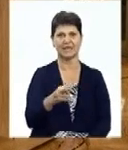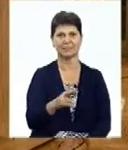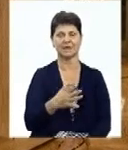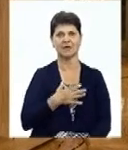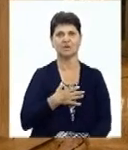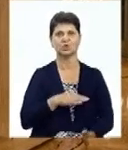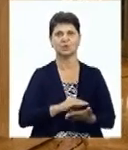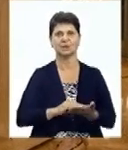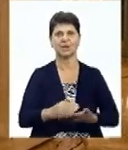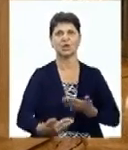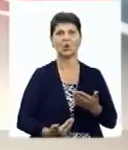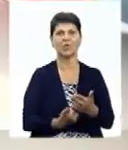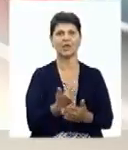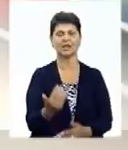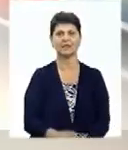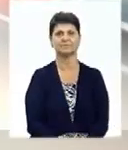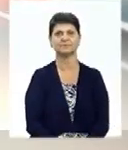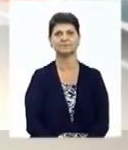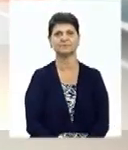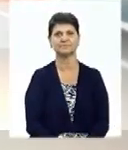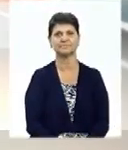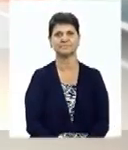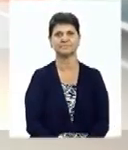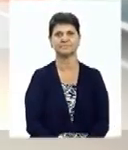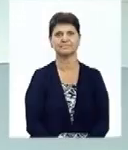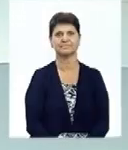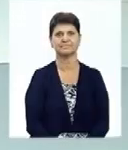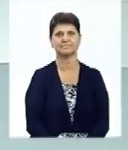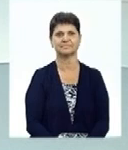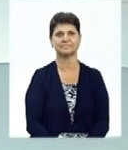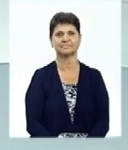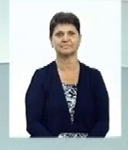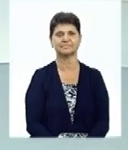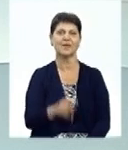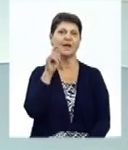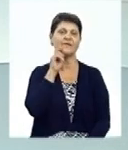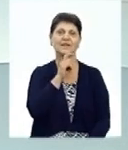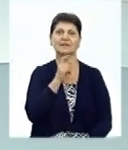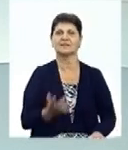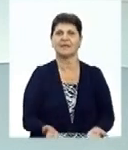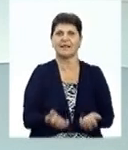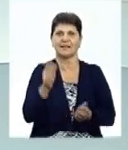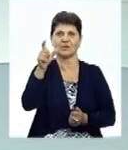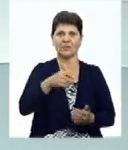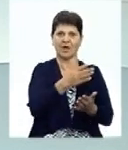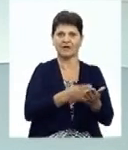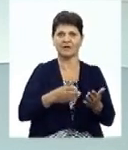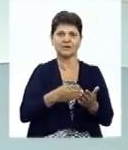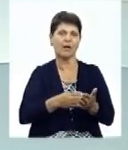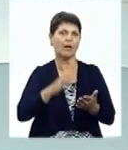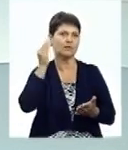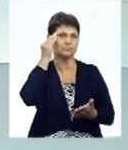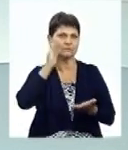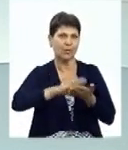Добровольський. Новини. Вінницькі рятувальники ліквідували умовну пожежу